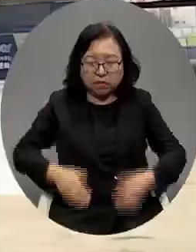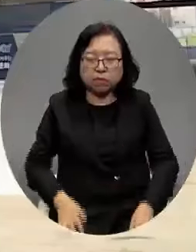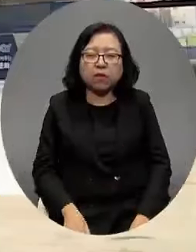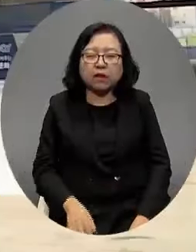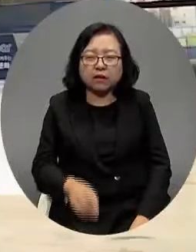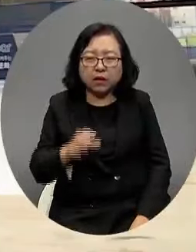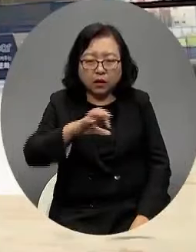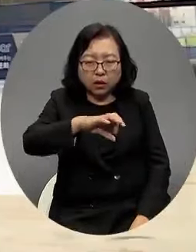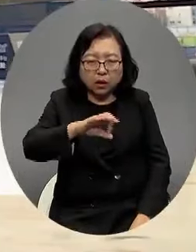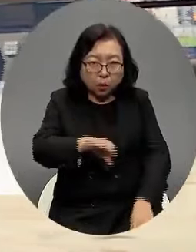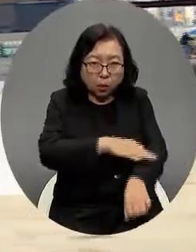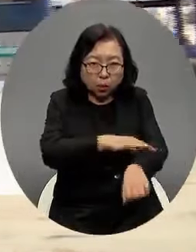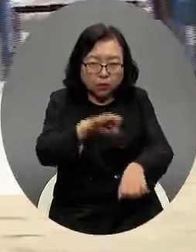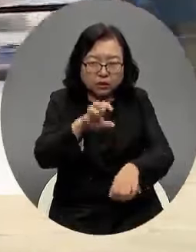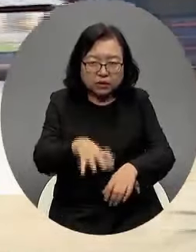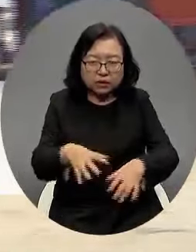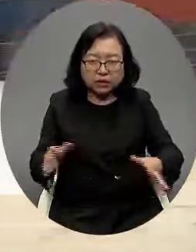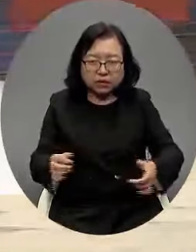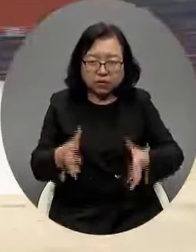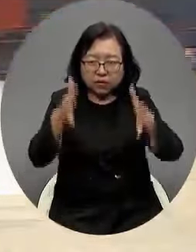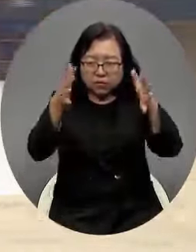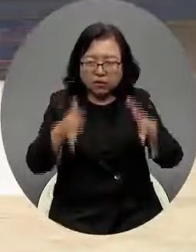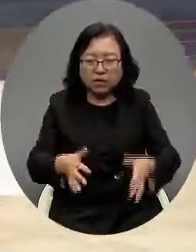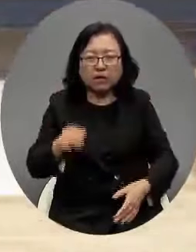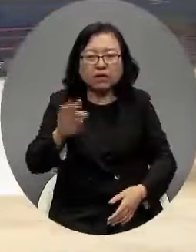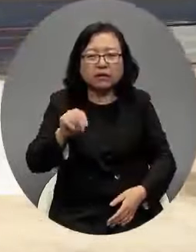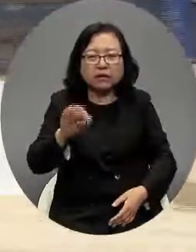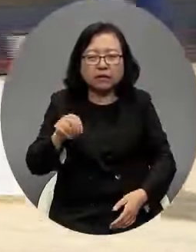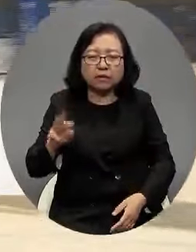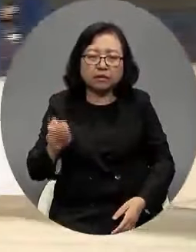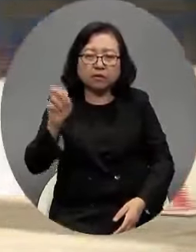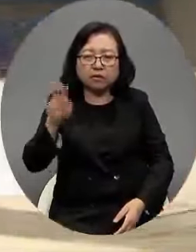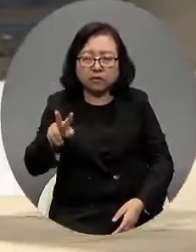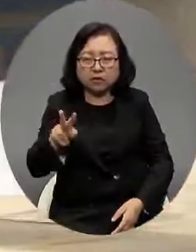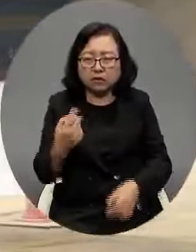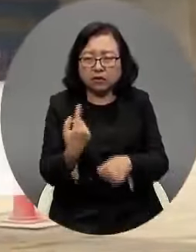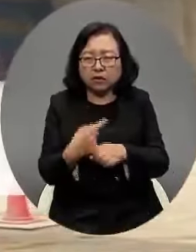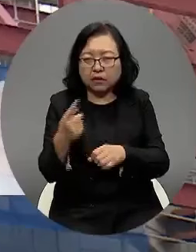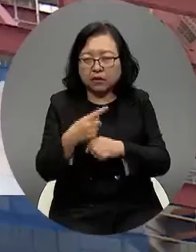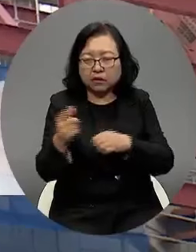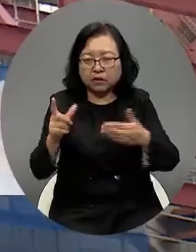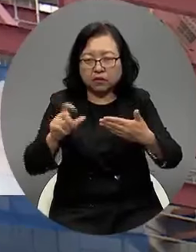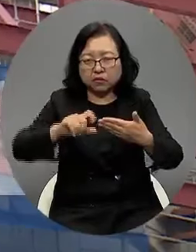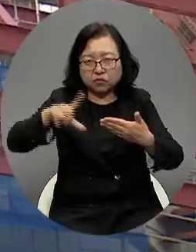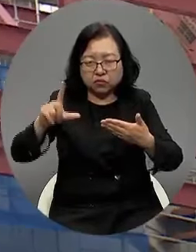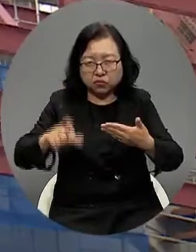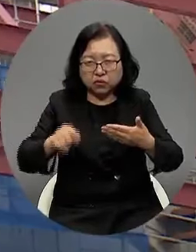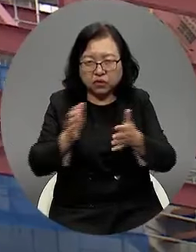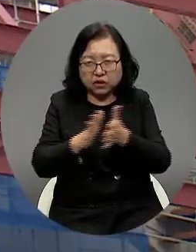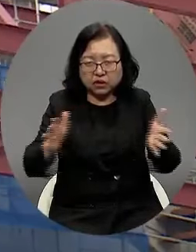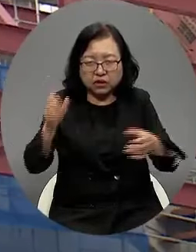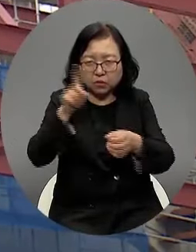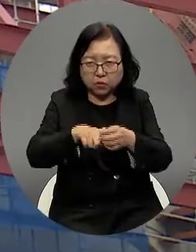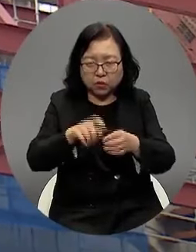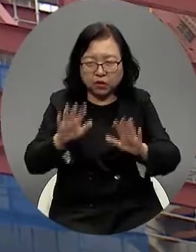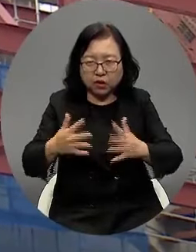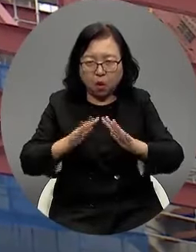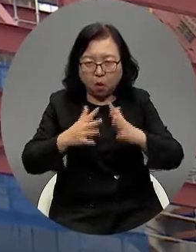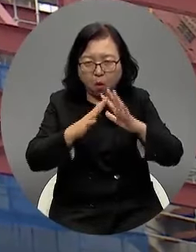오송읍에 연면적 4만 제미 규모로 지어지며 내년 9월 개관을 목표로 현재 공정률은